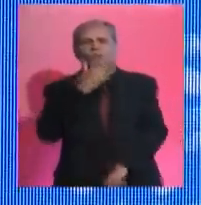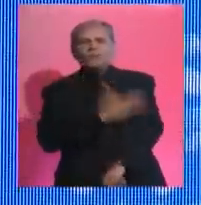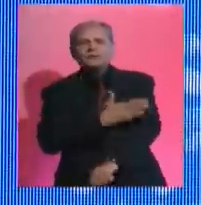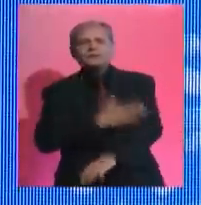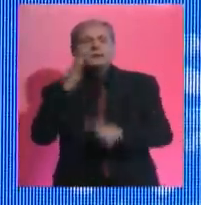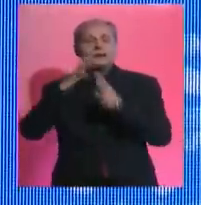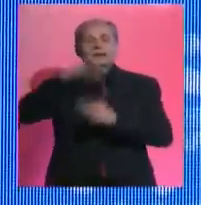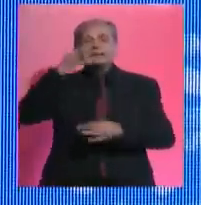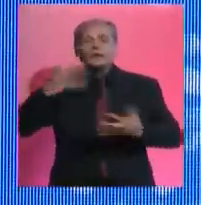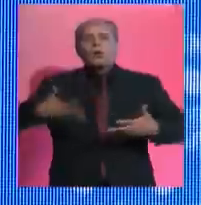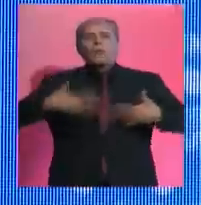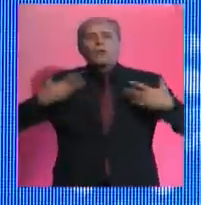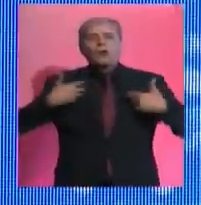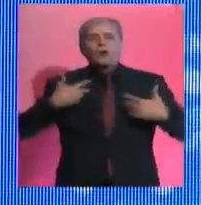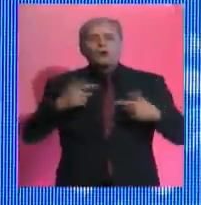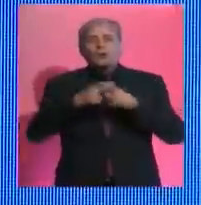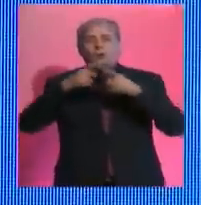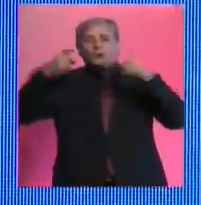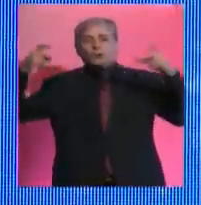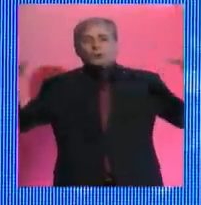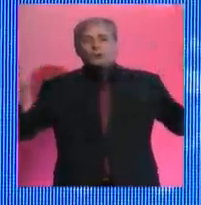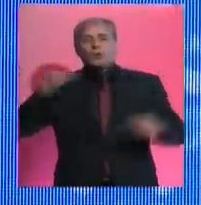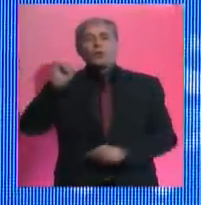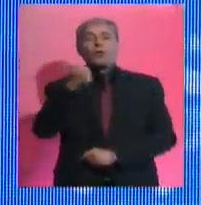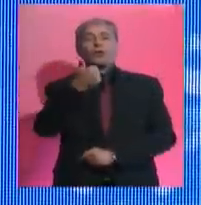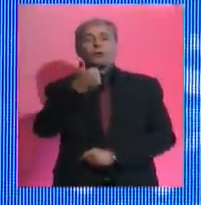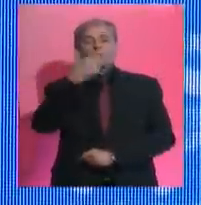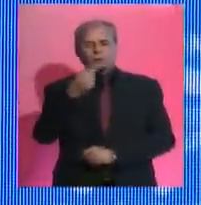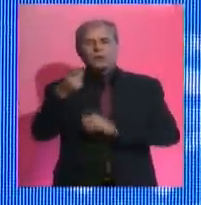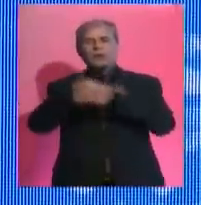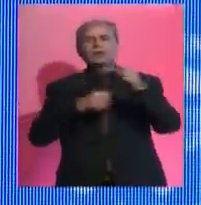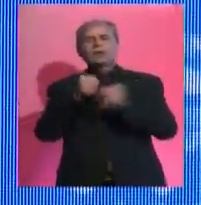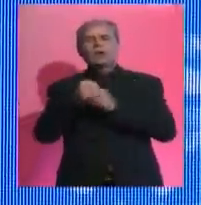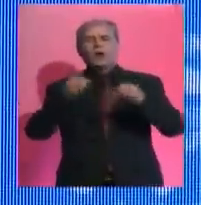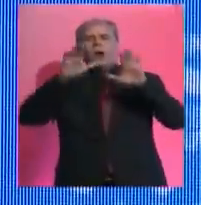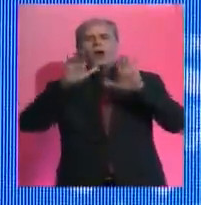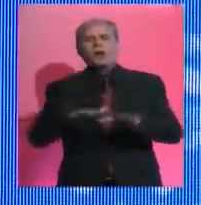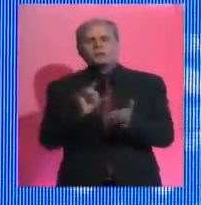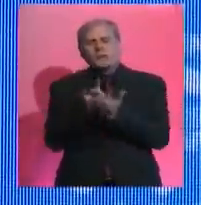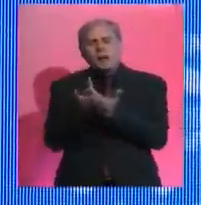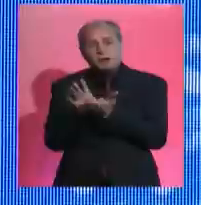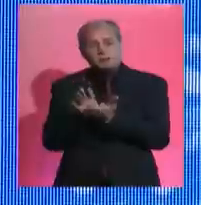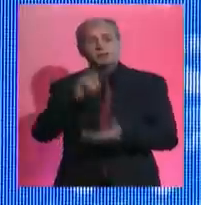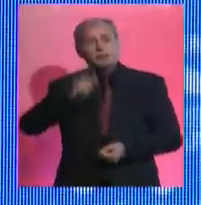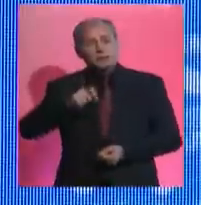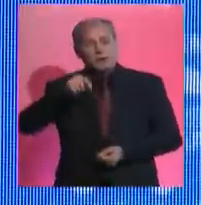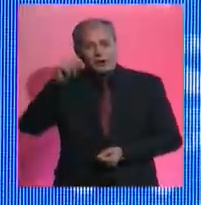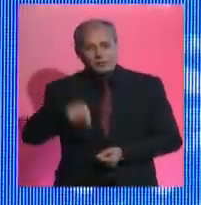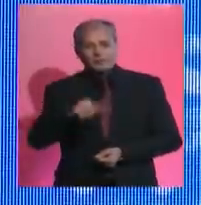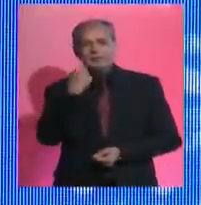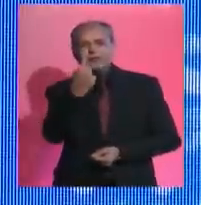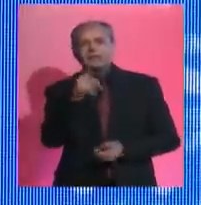Vatandaşlarımızın refah doğrultusunda kullanılabilmesinin terörün kalıcı olarak gündemden çıkarılmasının